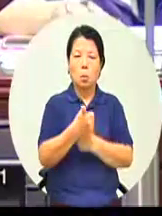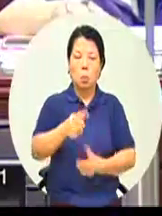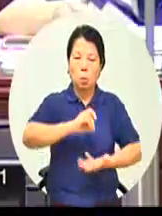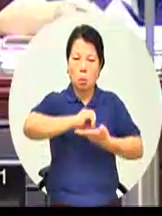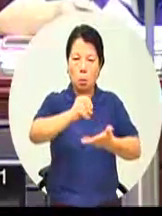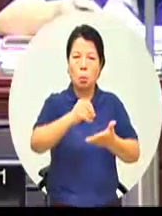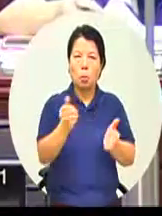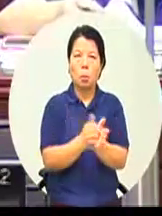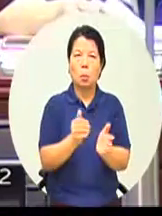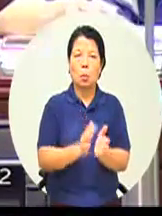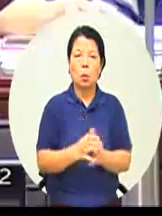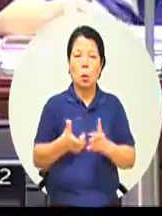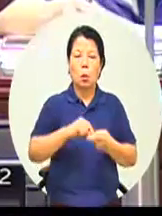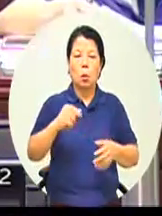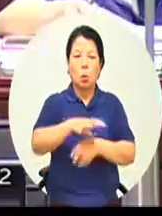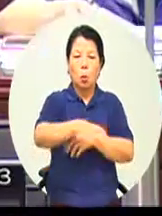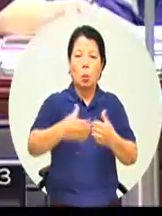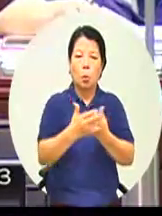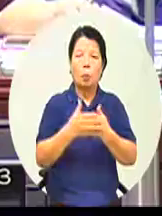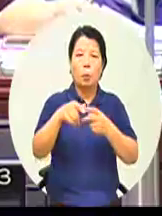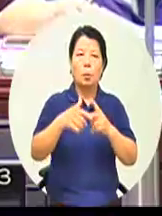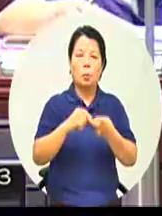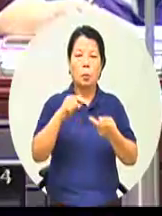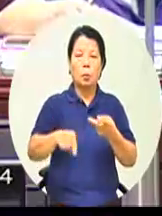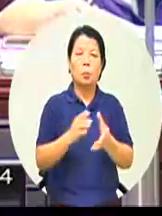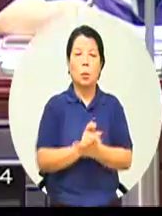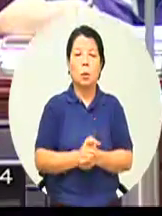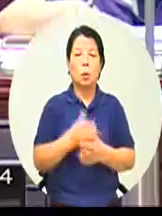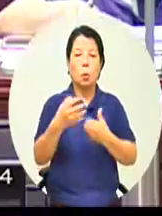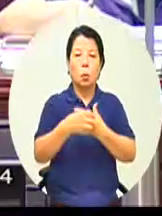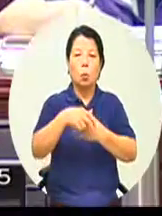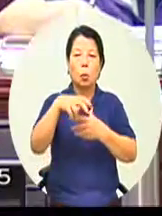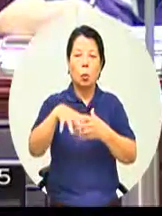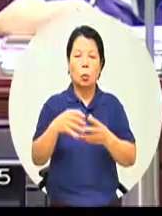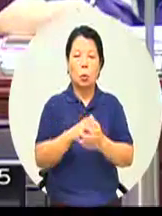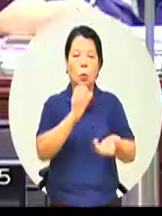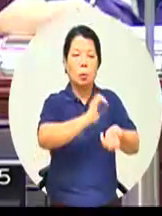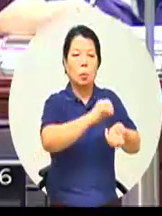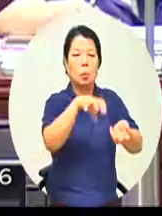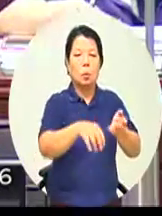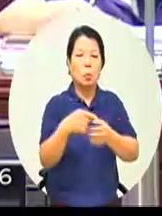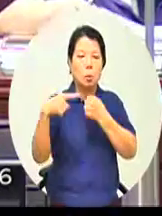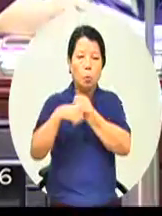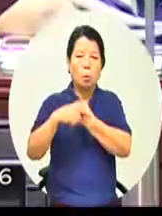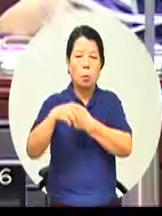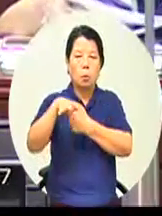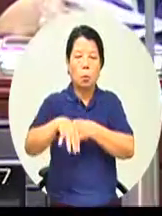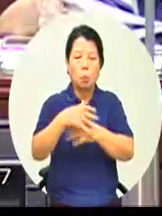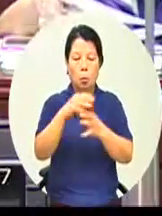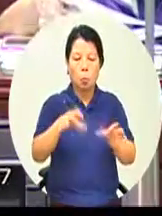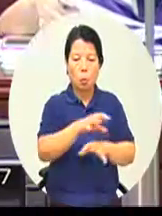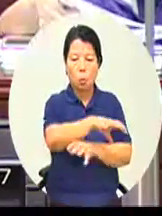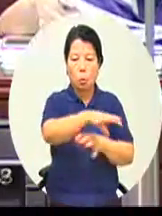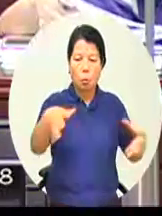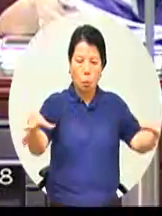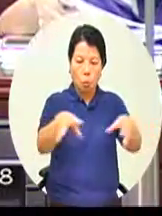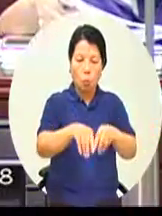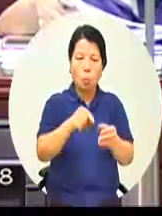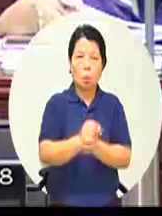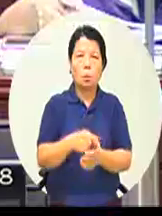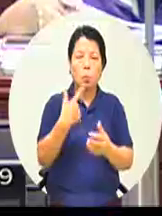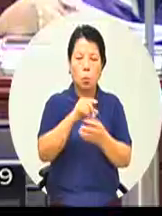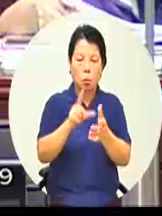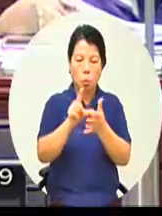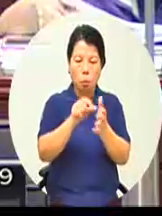呢，就是跟我们的环保局、卫生局，还有地区医院，还有研究机构，要组成几个专业的团队，做长期